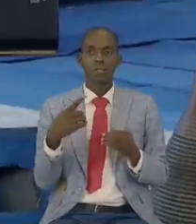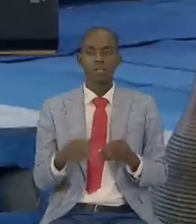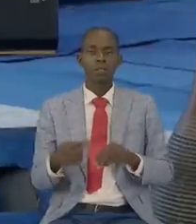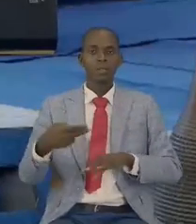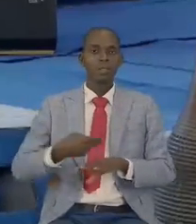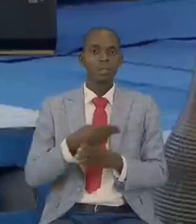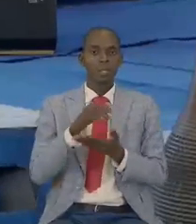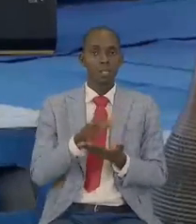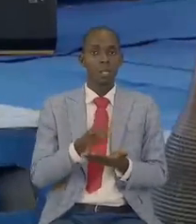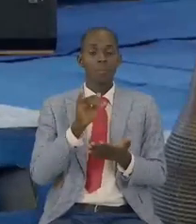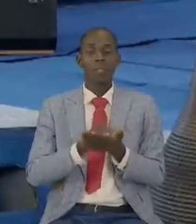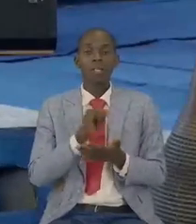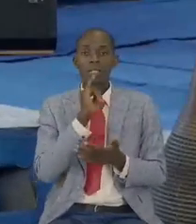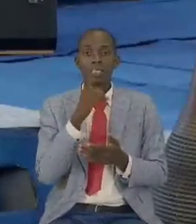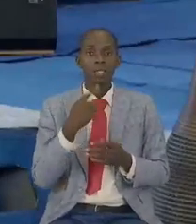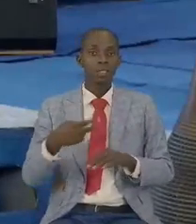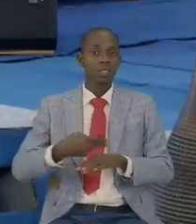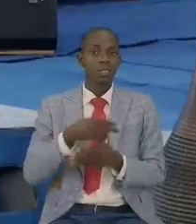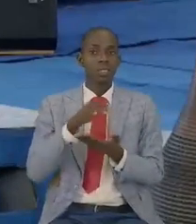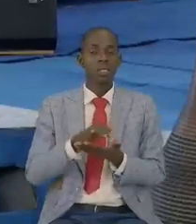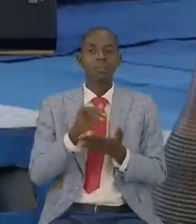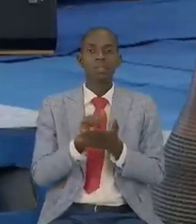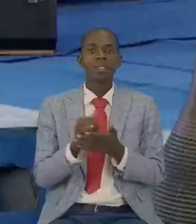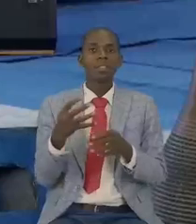L'agneau, nous parlons de l'agneau.